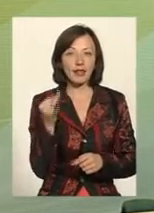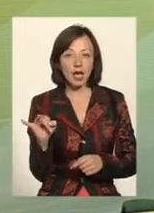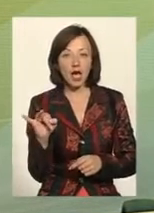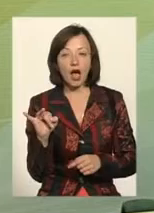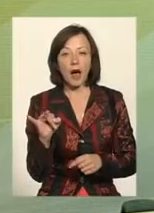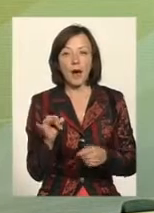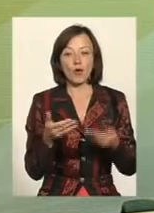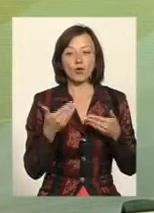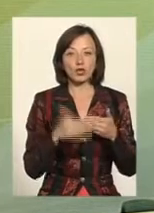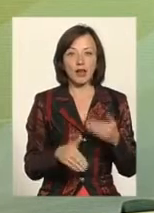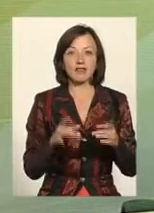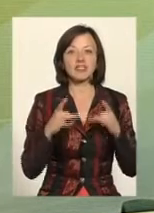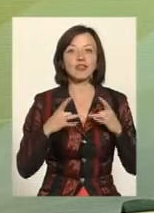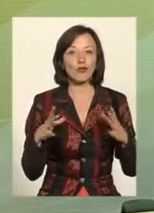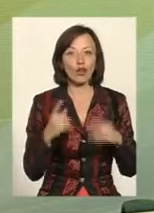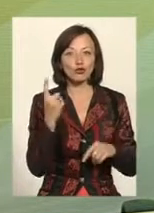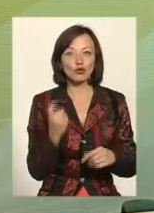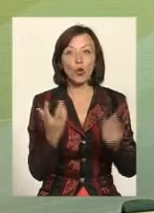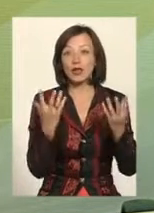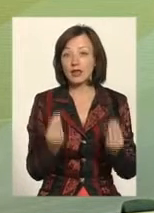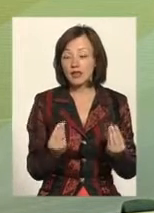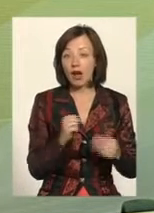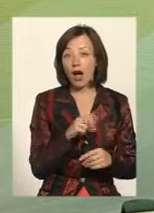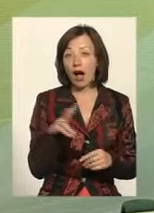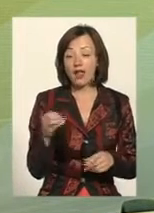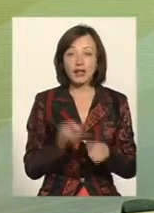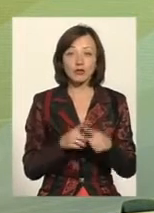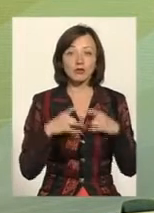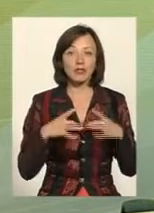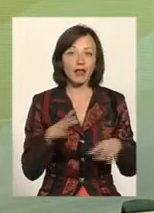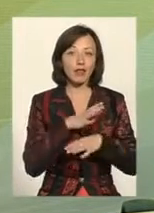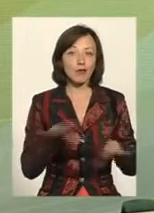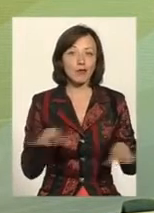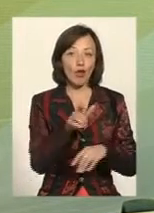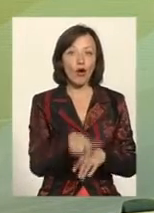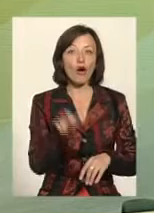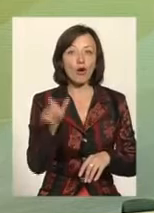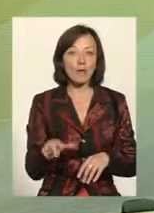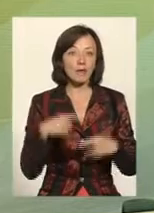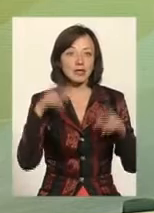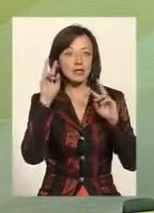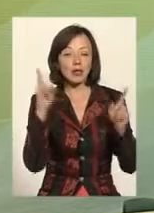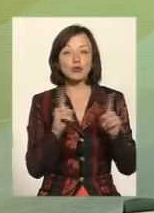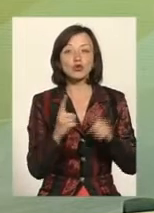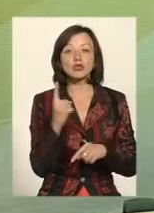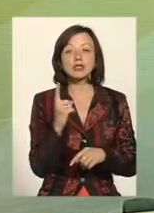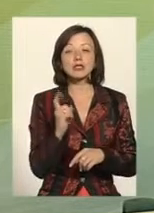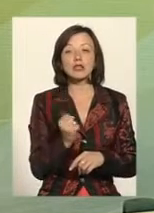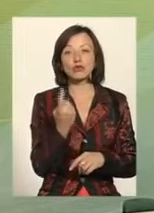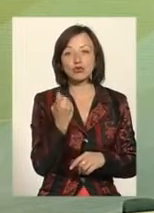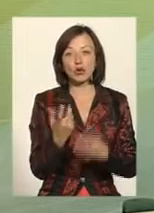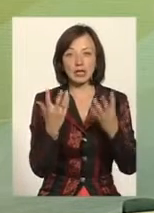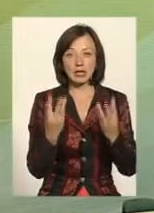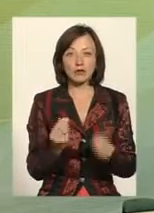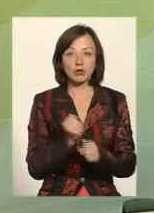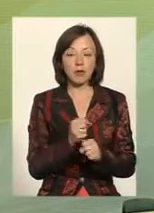ми відсвяткували 100 днів, але на цьому святі не було громадськості. Ми не знаємо, що за 100 днів зробив шановний Михайло